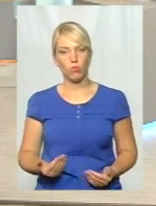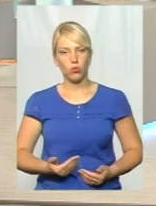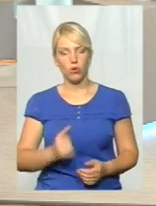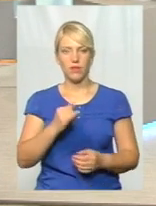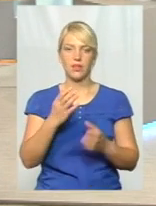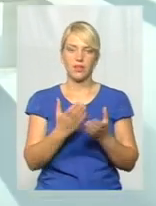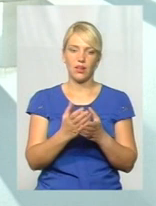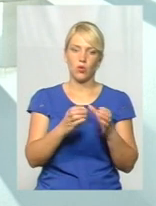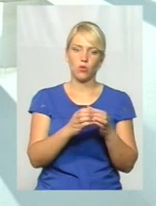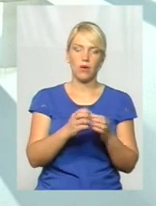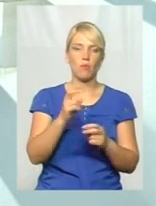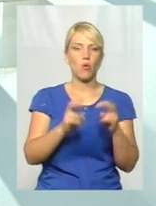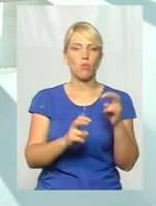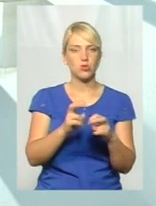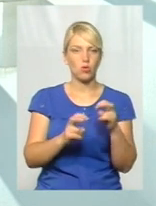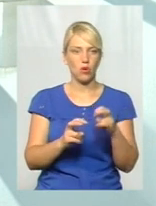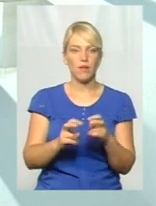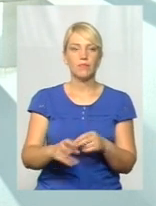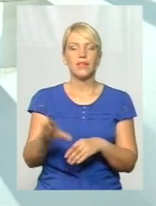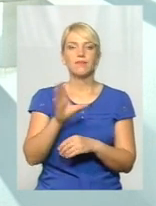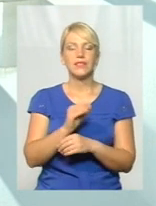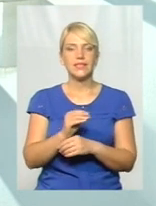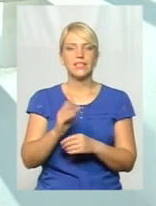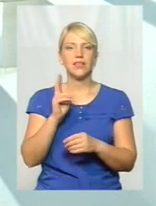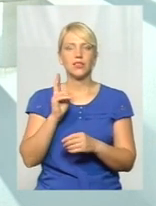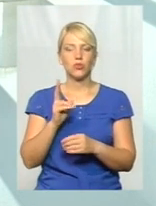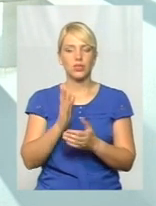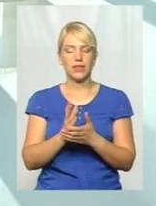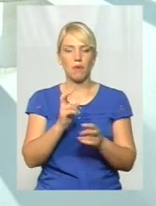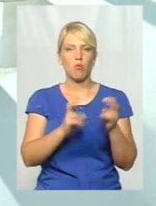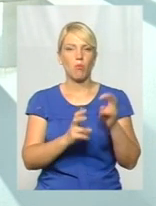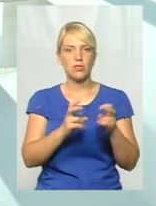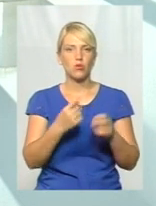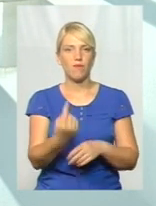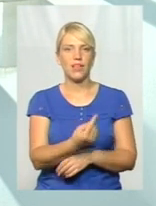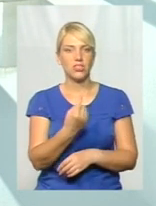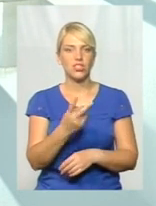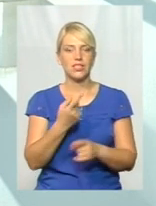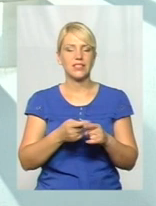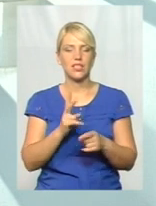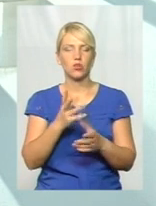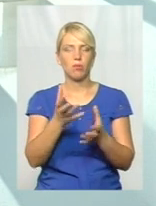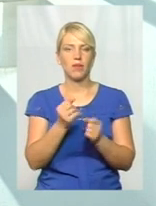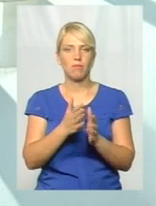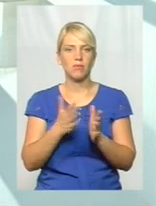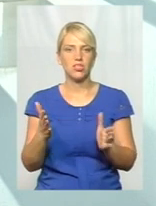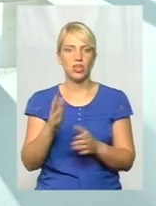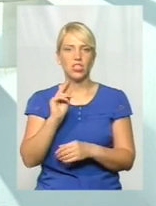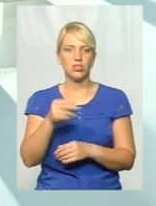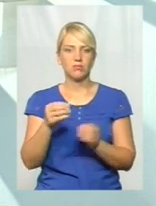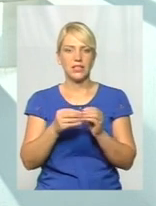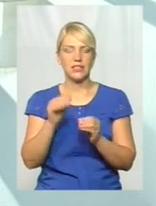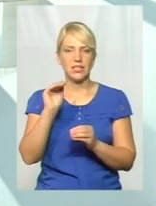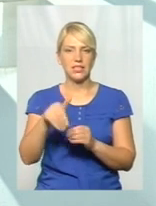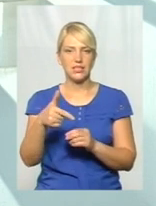група лічильників промислові. Угу. Тобто всі лічильники, які в нас промислові, тобто це споживачі, які беруть більше 10 тисяч, в